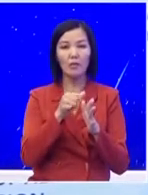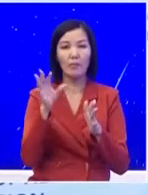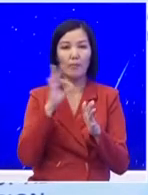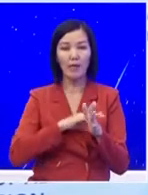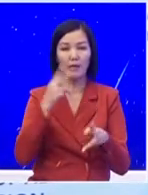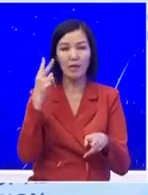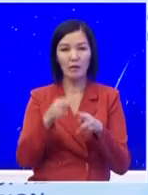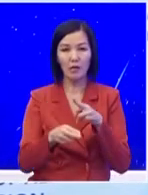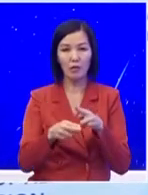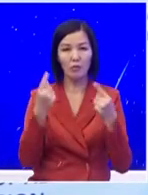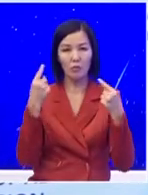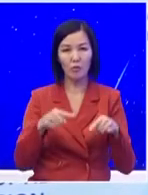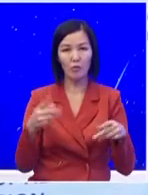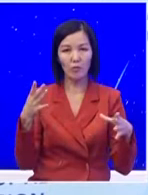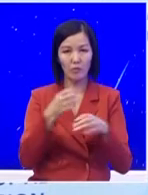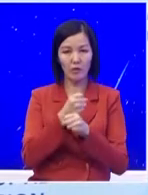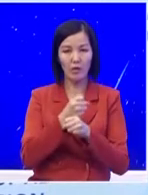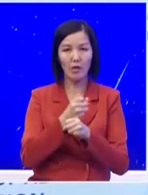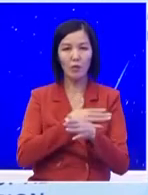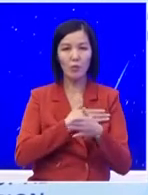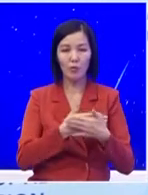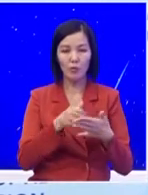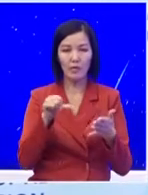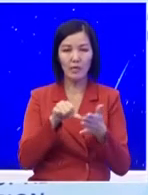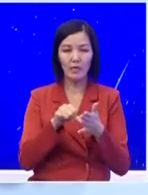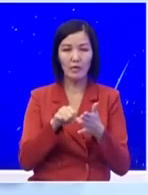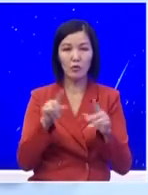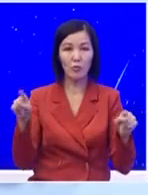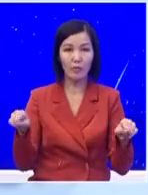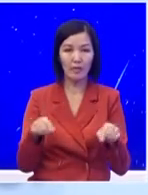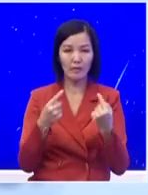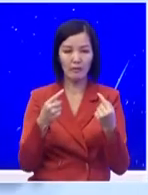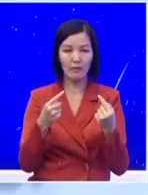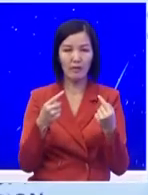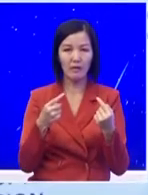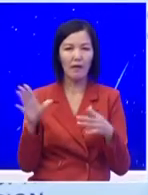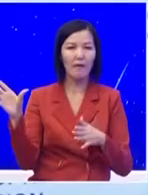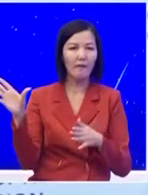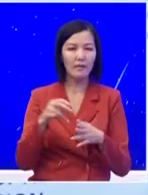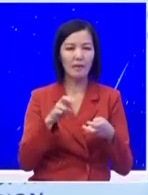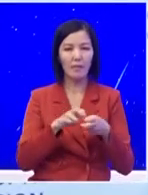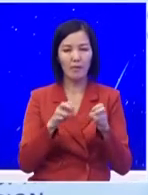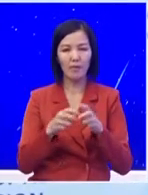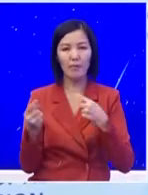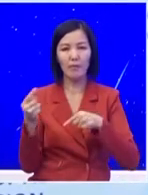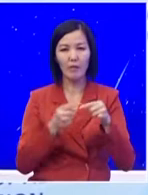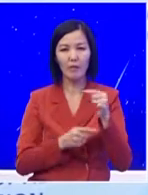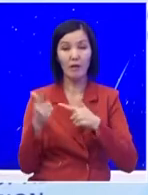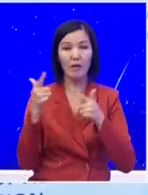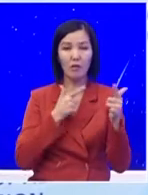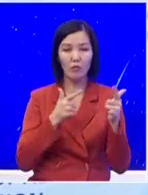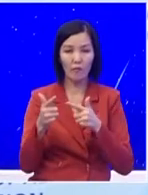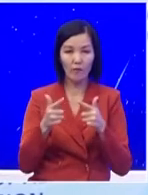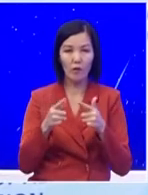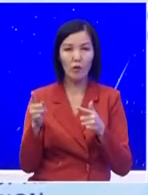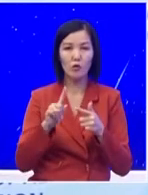кто-то разорился. И мы приложим все усилия, чтобы он поднялся с колен. Все вот эти проблемы предпринимателей мы готовы поднимать,